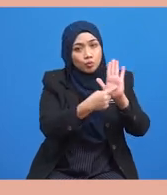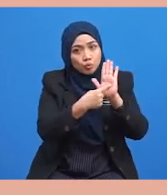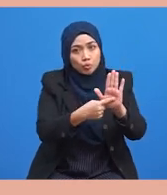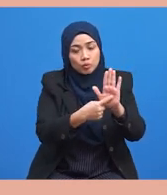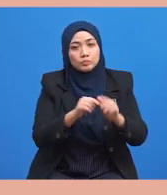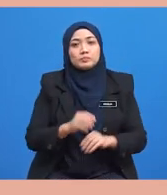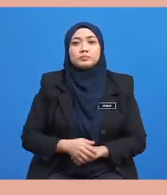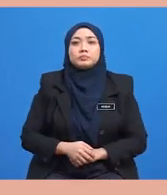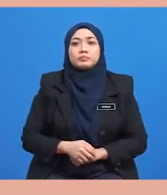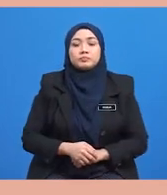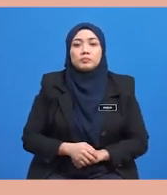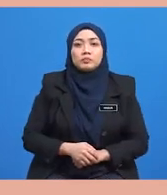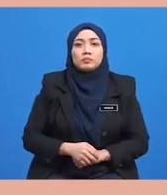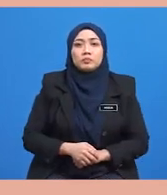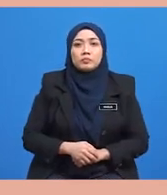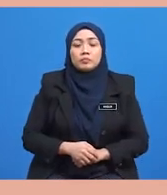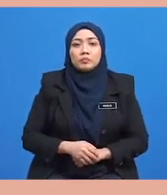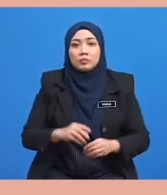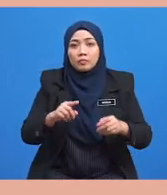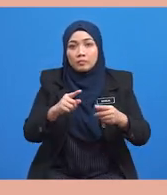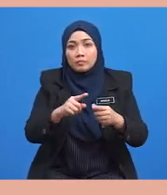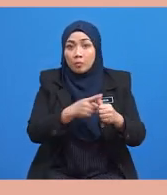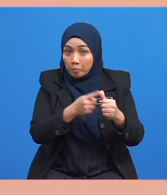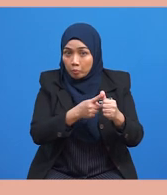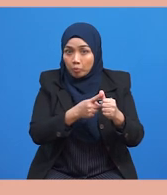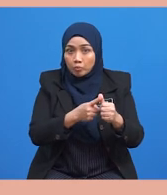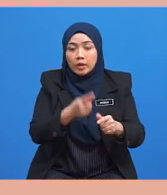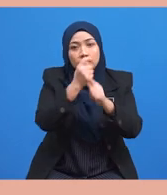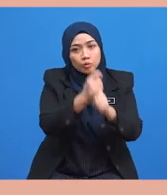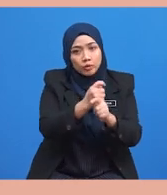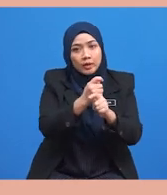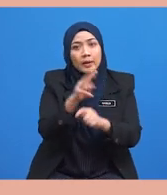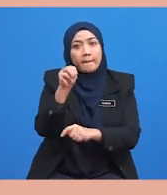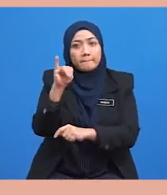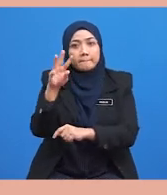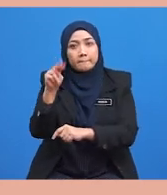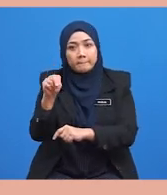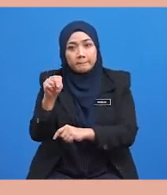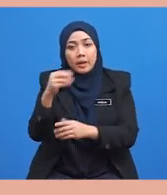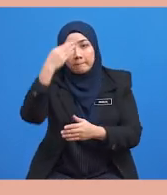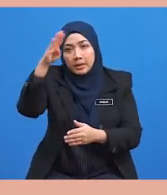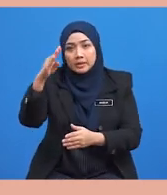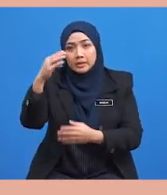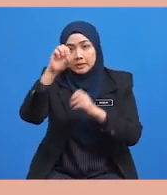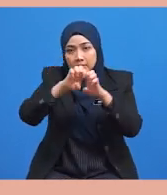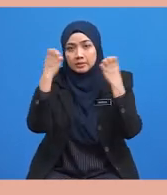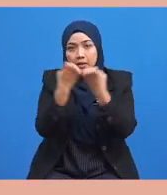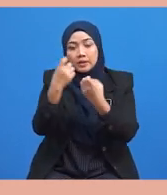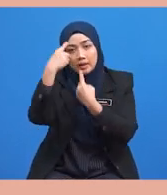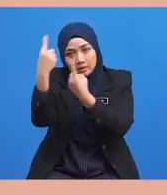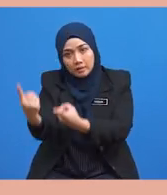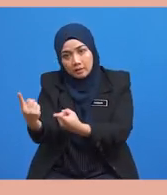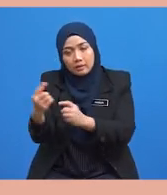Untuk menentukan variance, perkara pertama ialah menentukan nilai min bagi set data